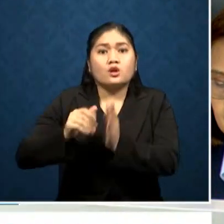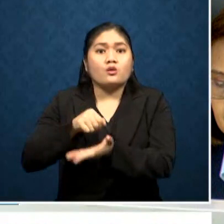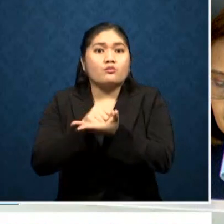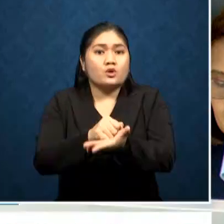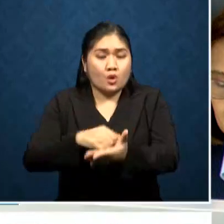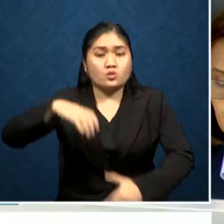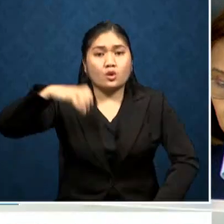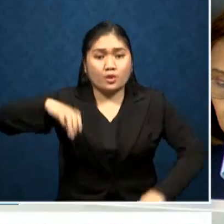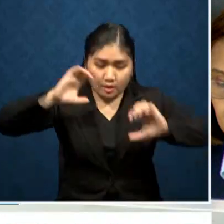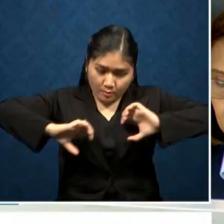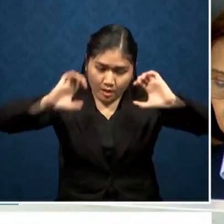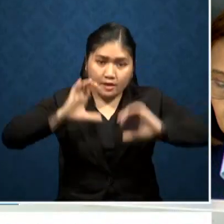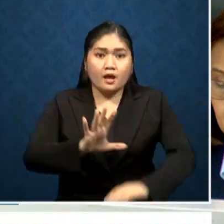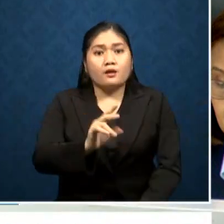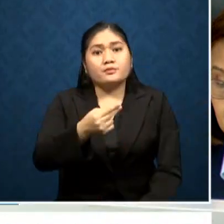วยบการภาคลัด